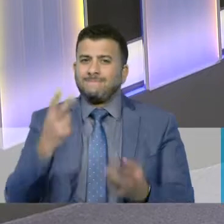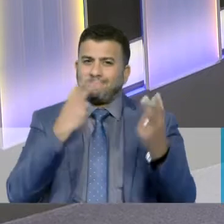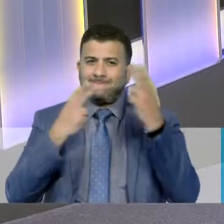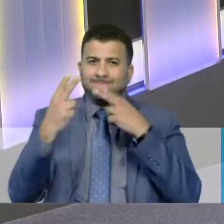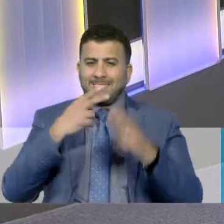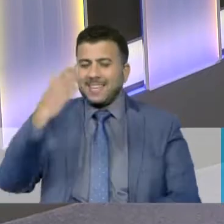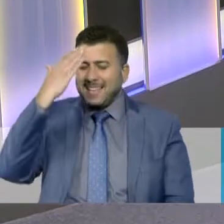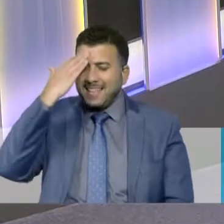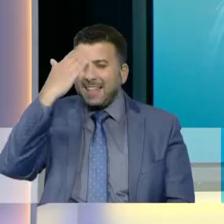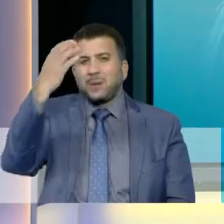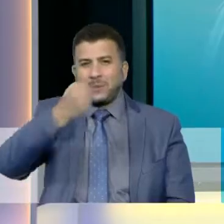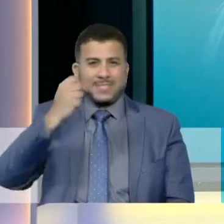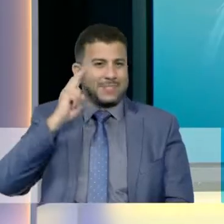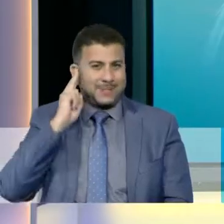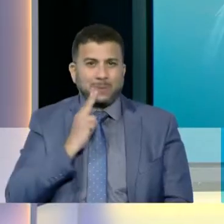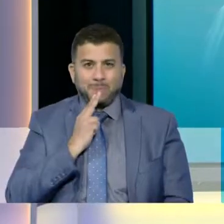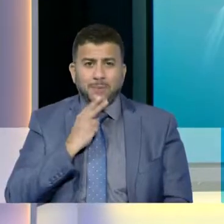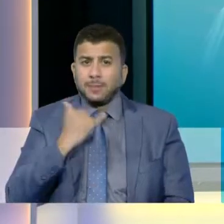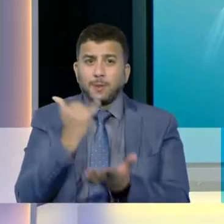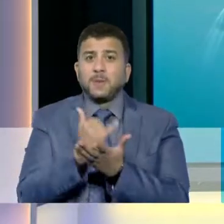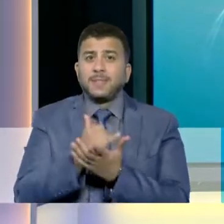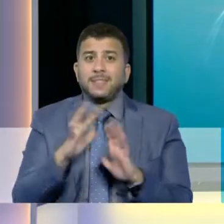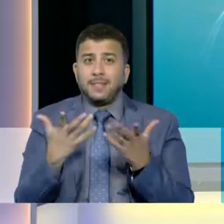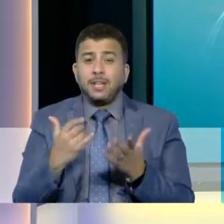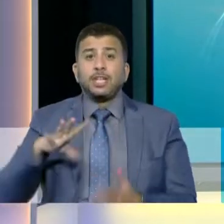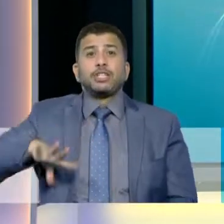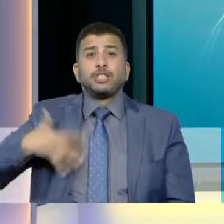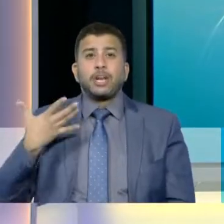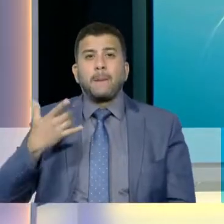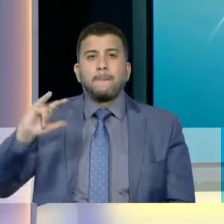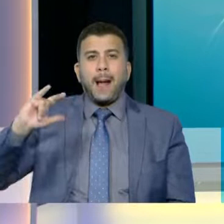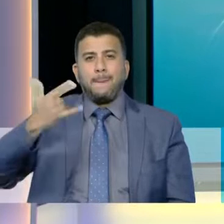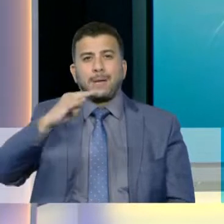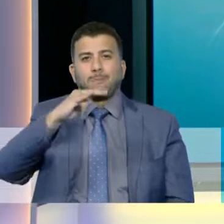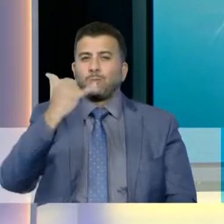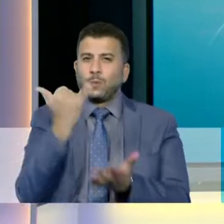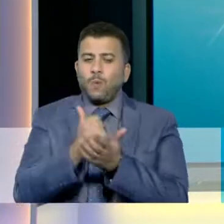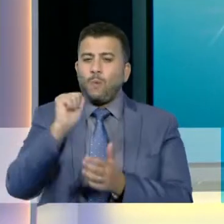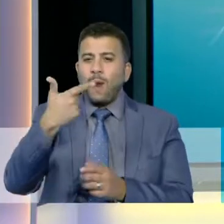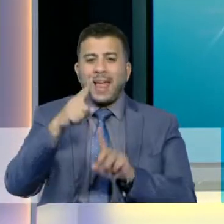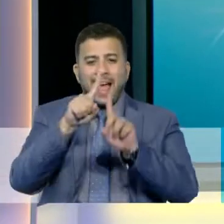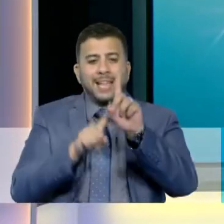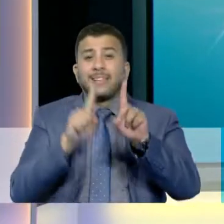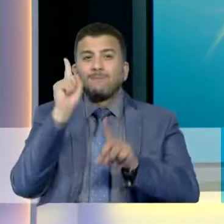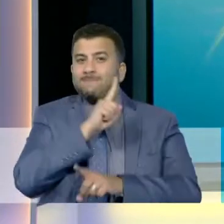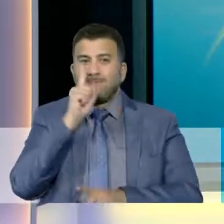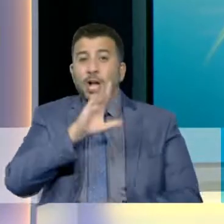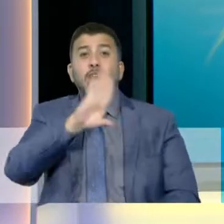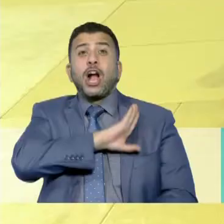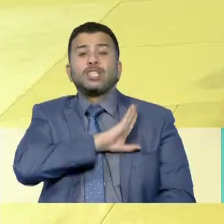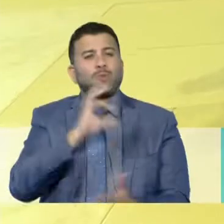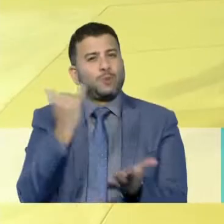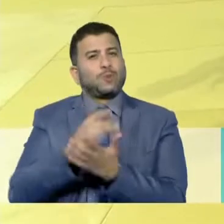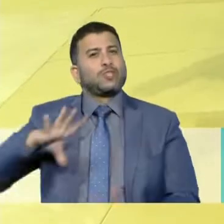مشاهدينا مرحبا بكم. تحت رعاية صاحب السمو الشيخ محمد بن زايد آل نهيان ولي عهد أبو ظبي نائب القائد الأعلى